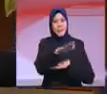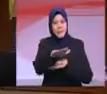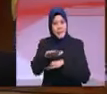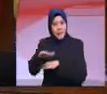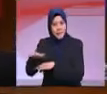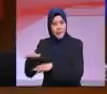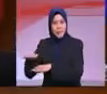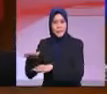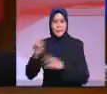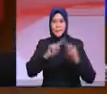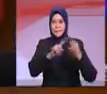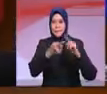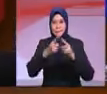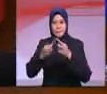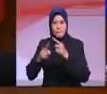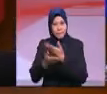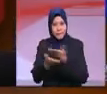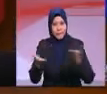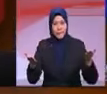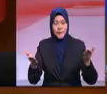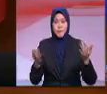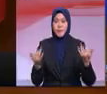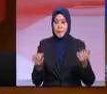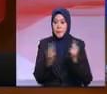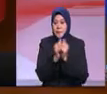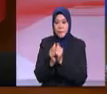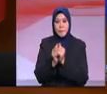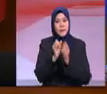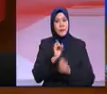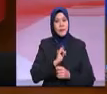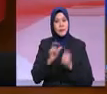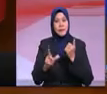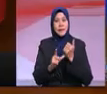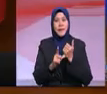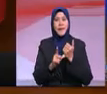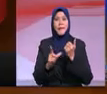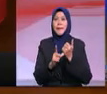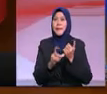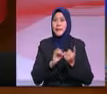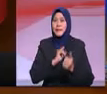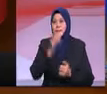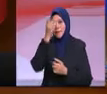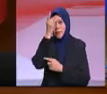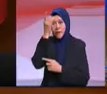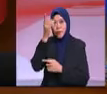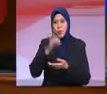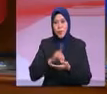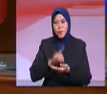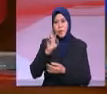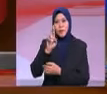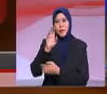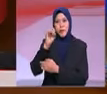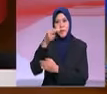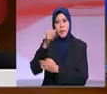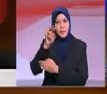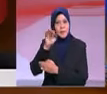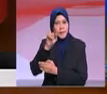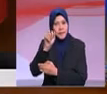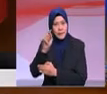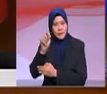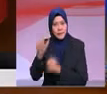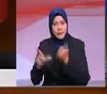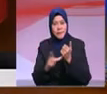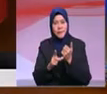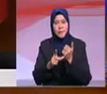kepada rakan-rakan media. Bersama dengan saya petang ini ialah timbalan saya ialah Datuk Dr. Rohaizat, iaitu Timbalan